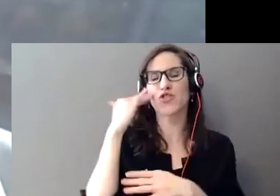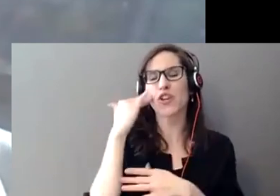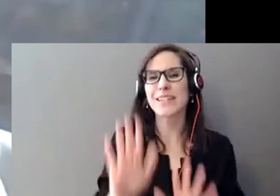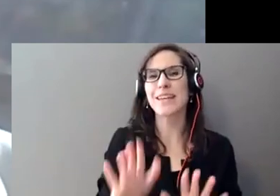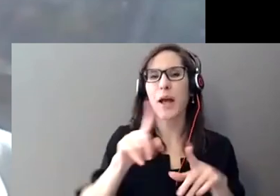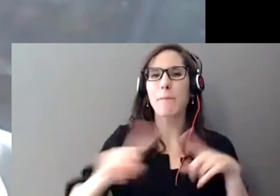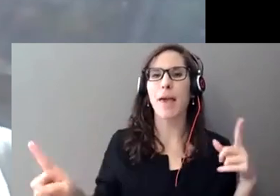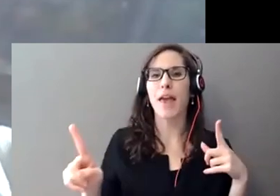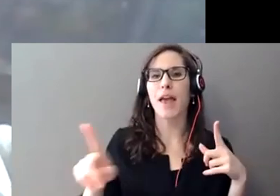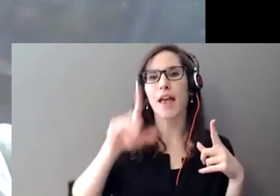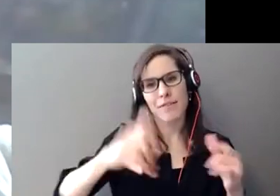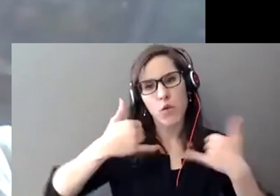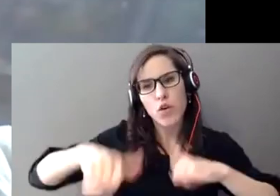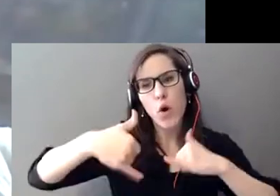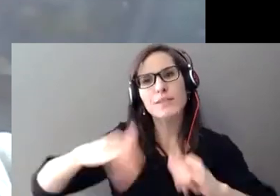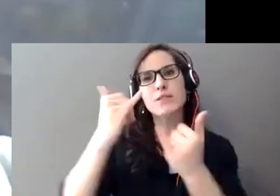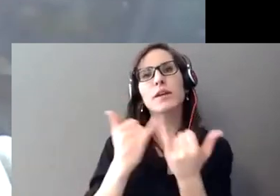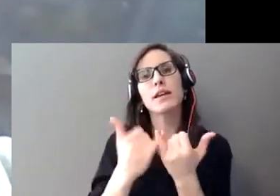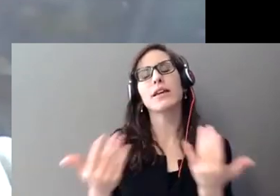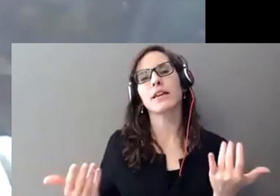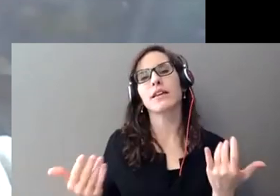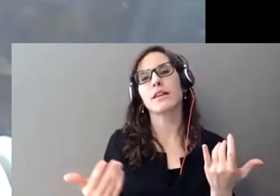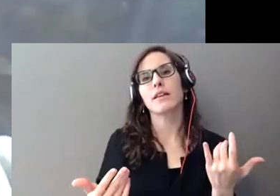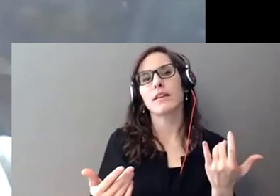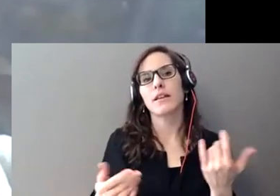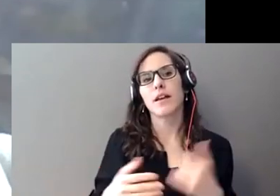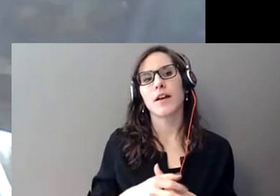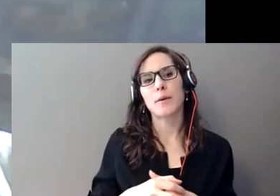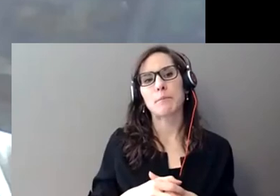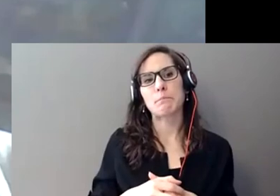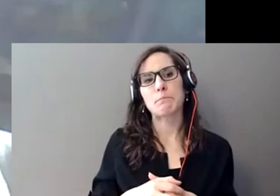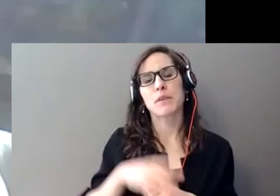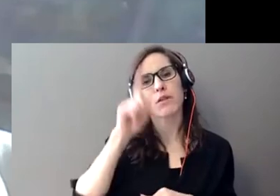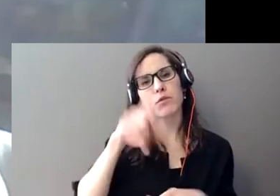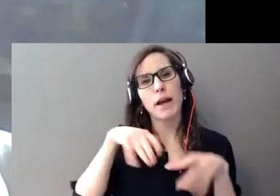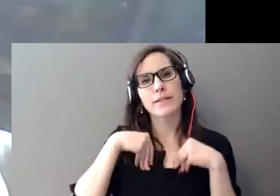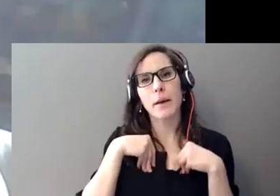mais voilà c'est en reconnaissant que ce sont des choses que l'on